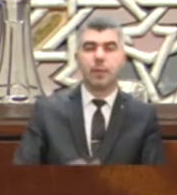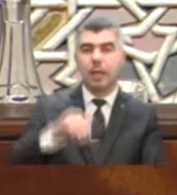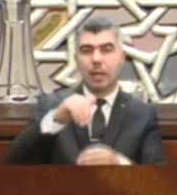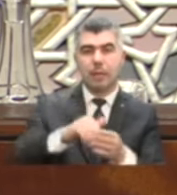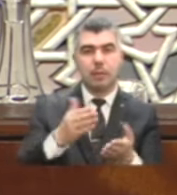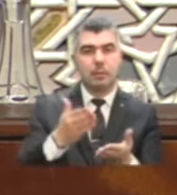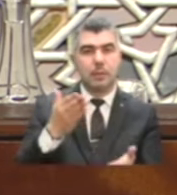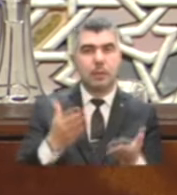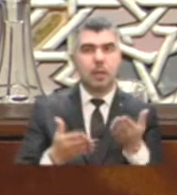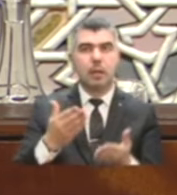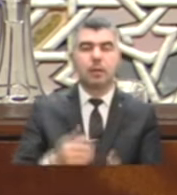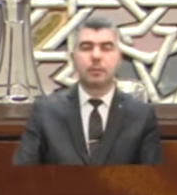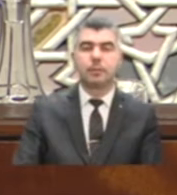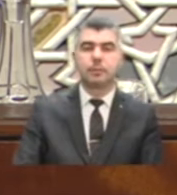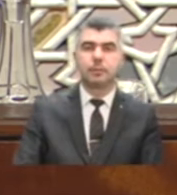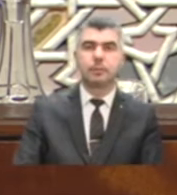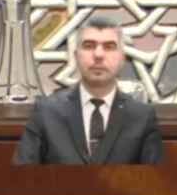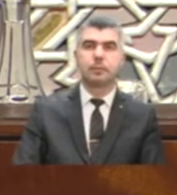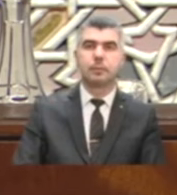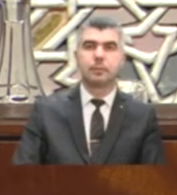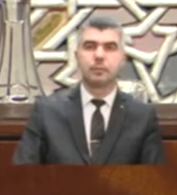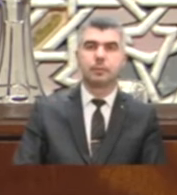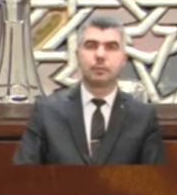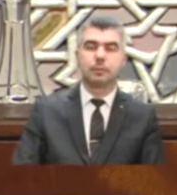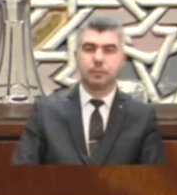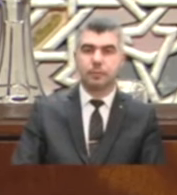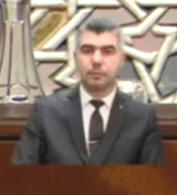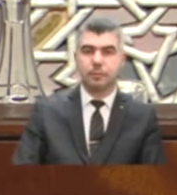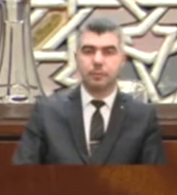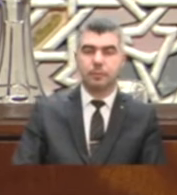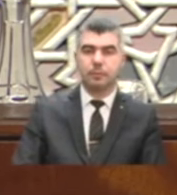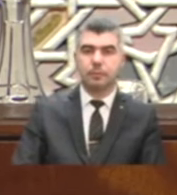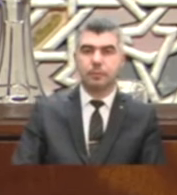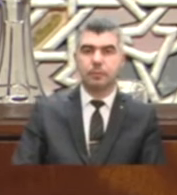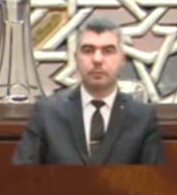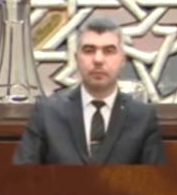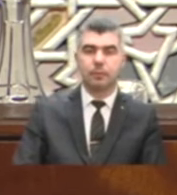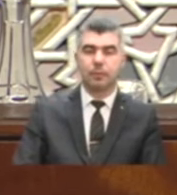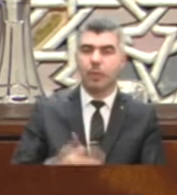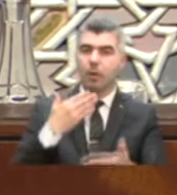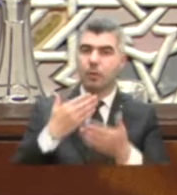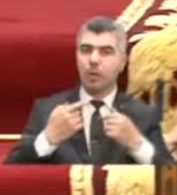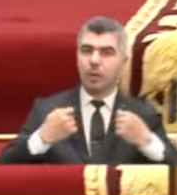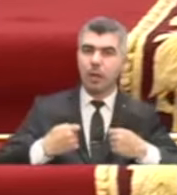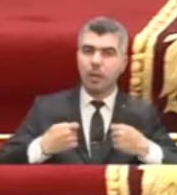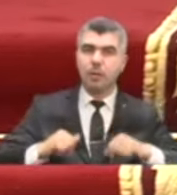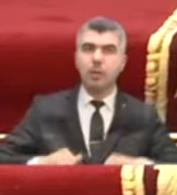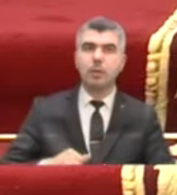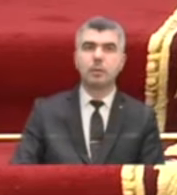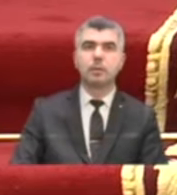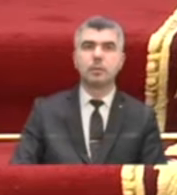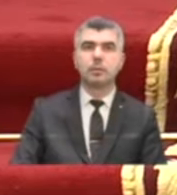الاستقلالي للوحده والتعادليه. تفضل السيد نائب محترم. شكرا سيد الرئيس. سيد